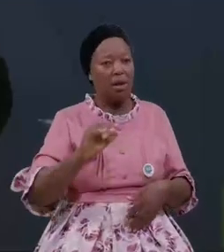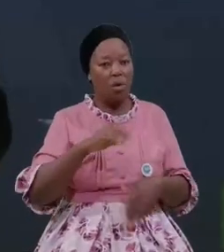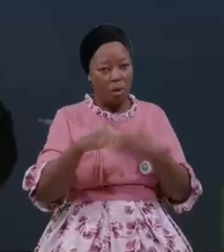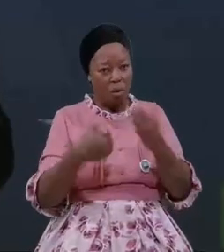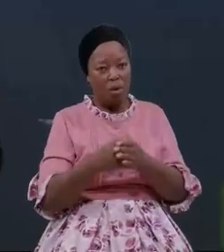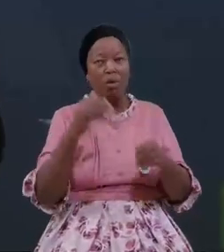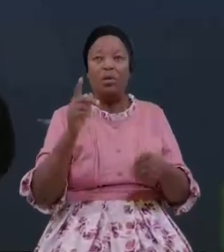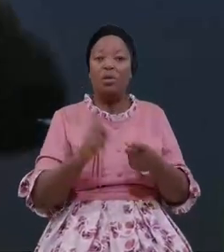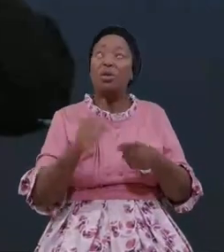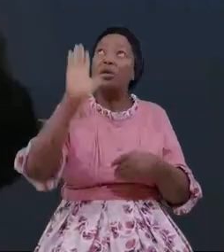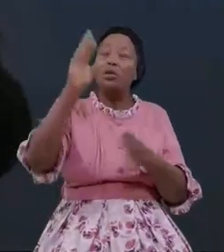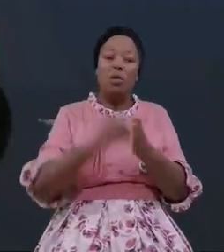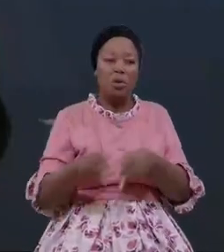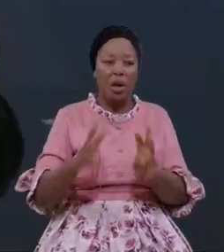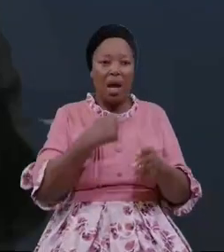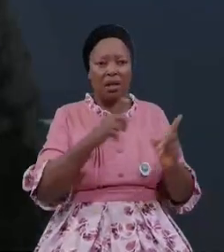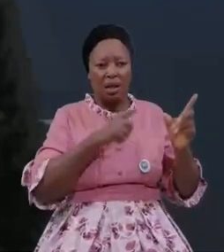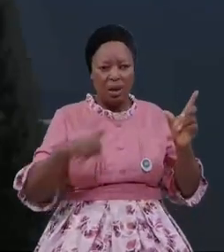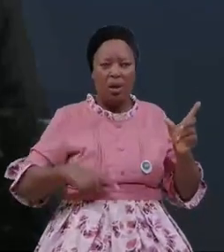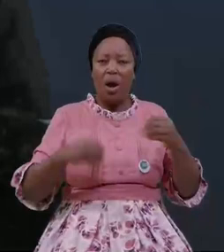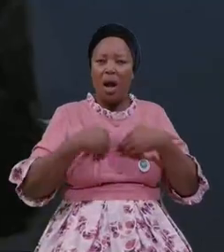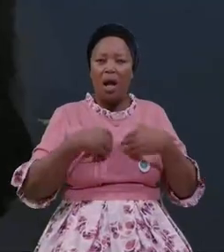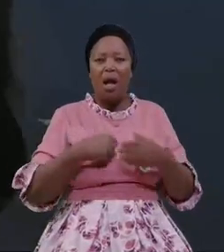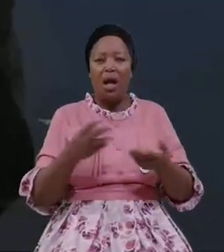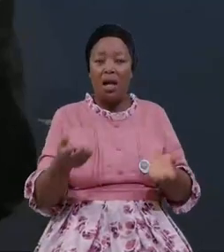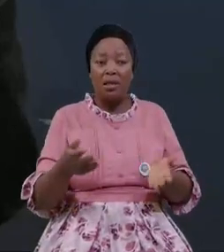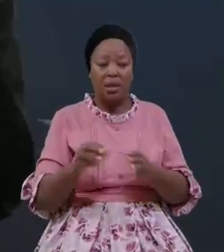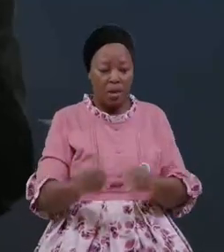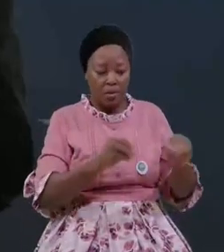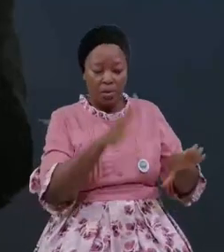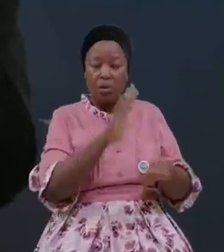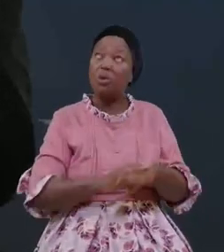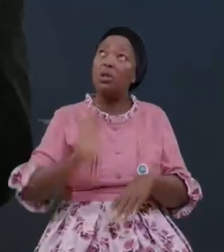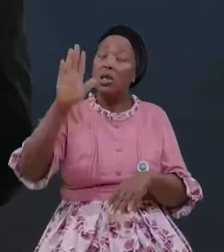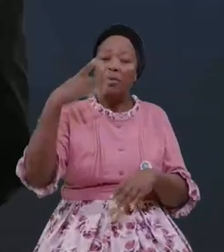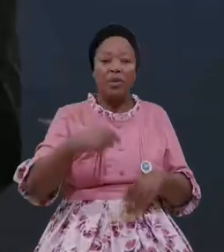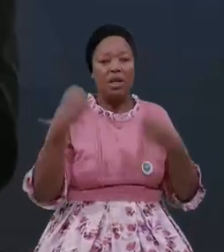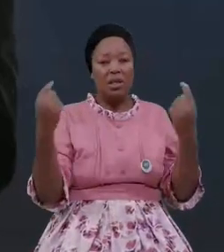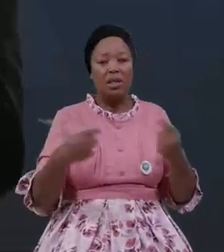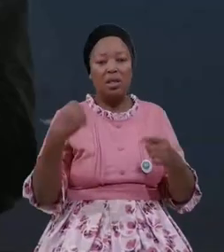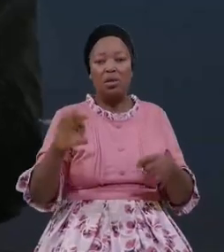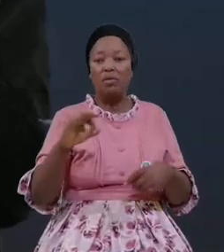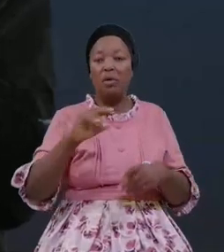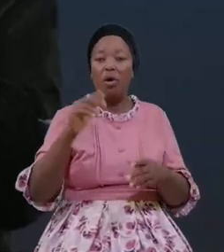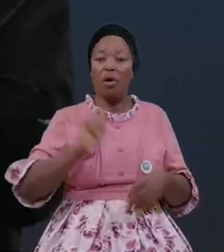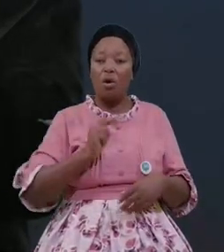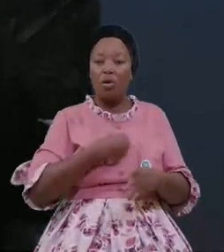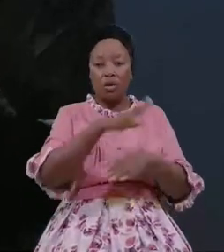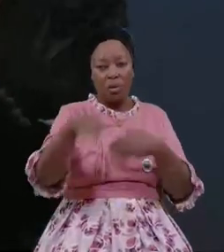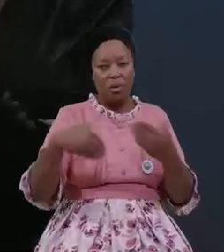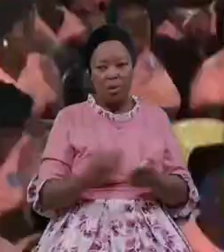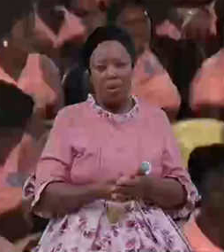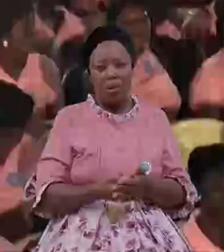et l'Éternel a fait retomber sur lui l'iniquité de nous tous